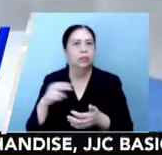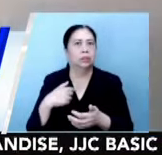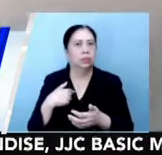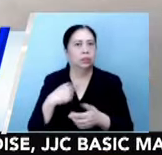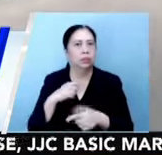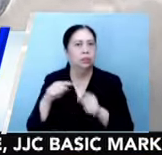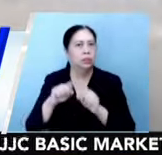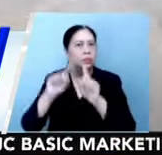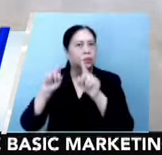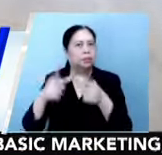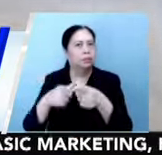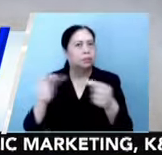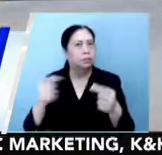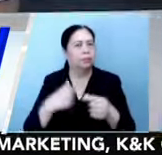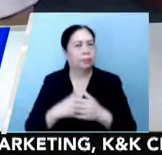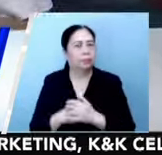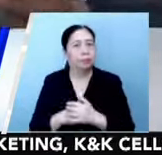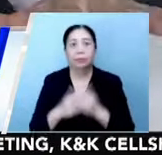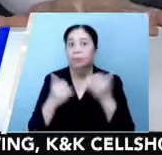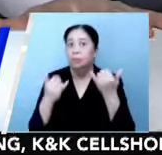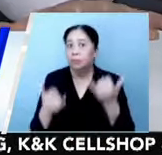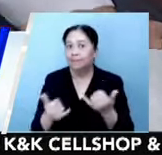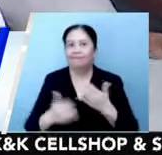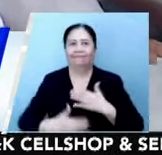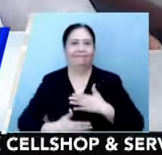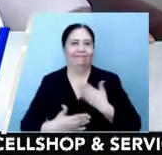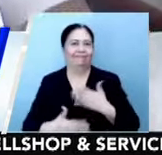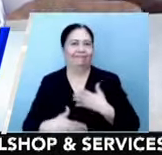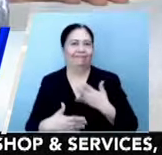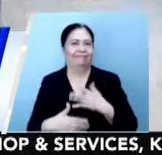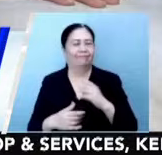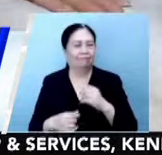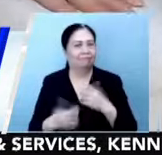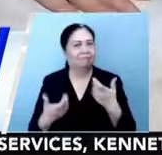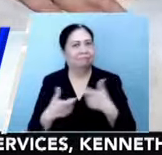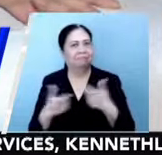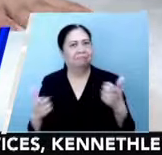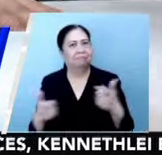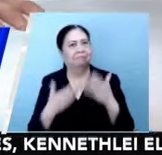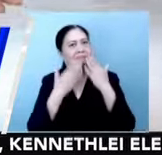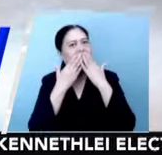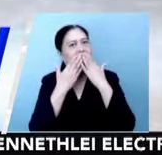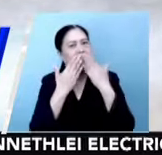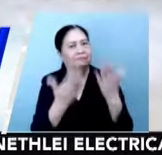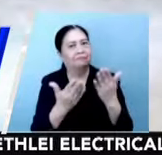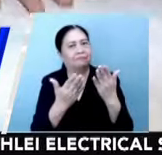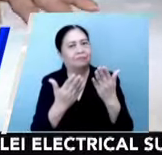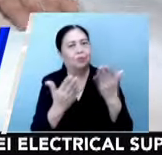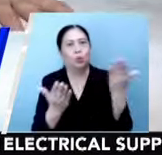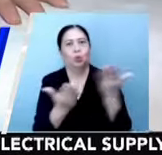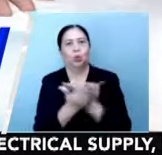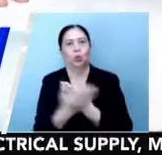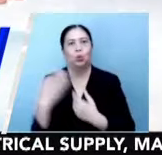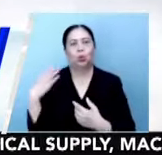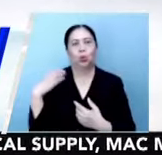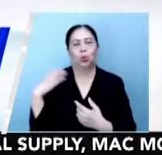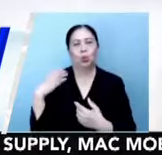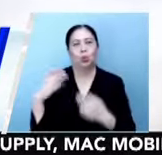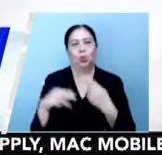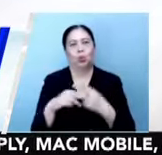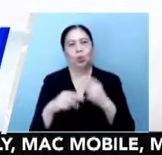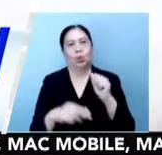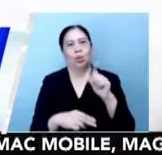ako sa Japan. Sa ngayon, masaya at malaki rin ang pasasalamat ni Yulo sa bagong coach na si Aldrin